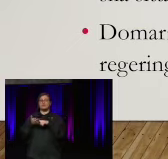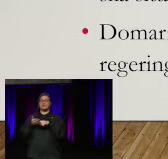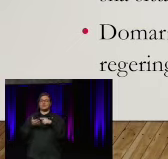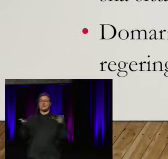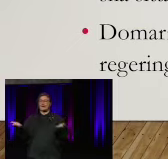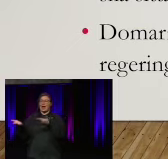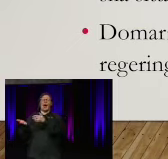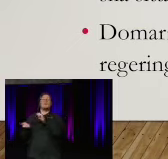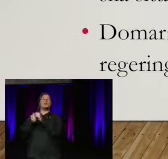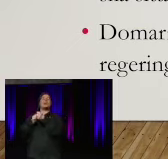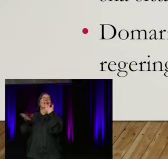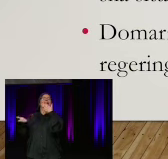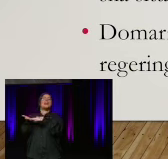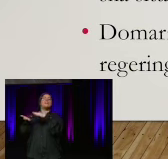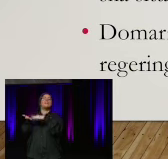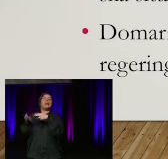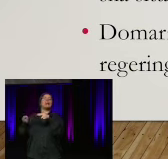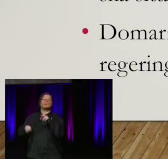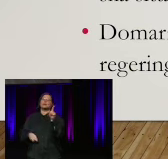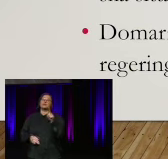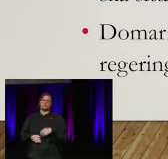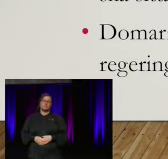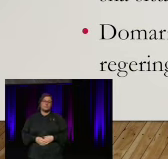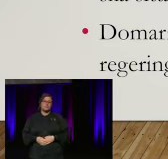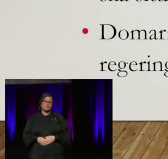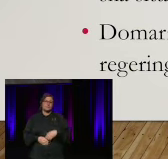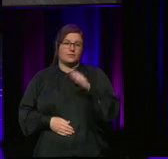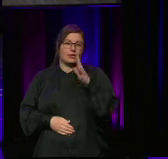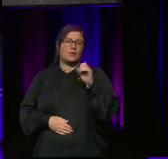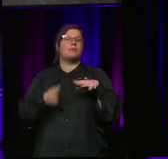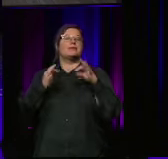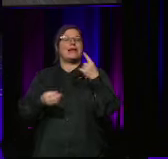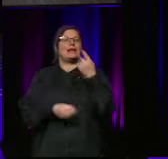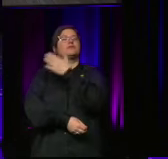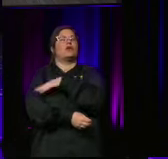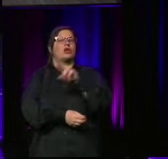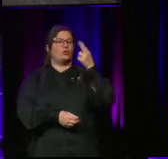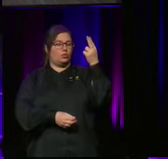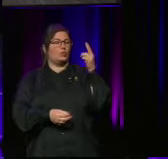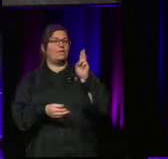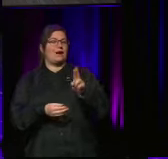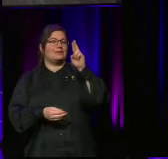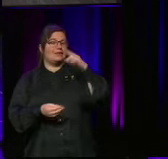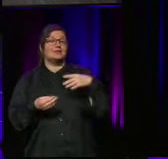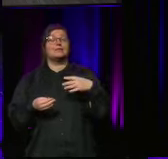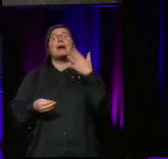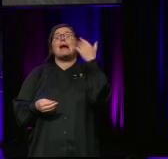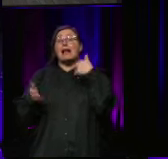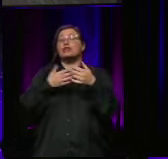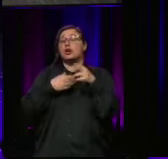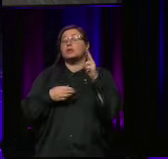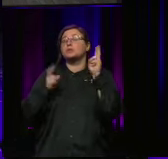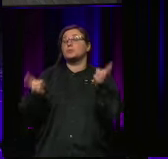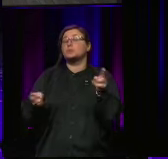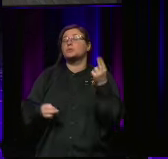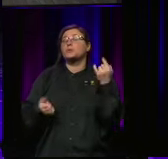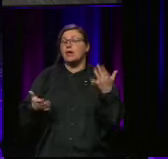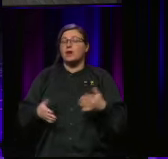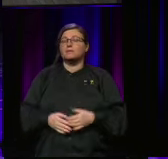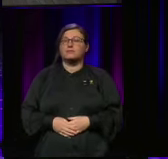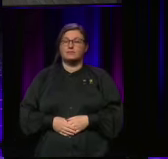är politiskt lämpliga. Ja, för det skulle jag säga, det är en av svagheterna med det nuvarande systemet. Ja, det är alltså möjligt med det nuvarande systemet. Ja, precis. Jag ska inte säga att det